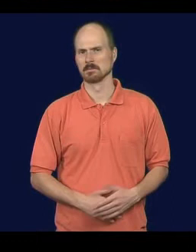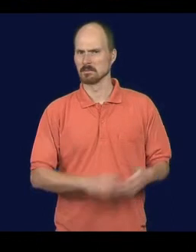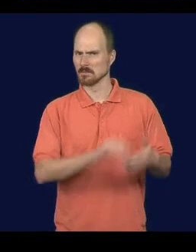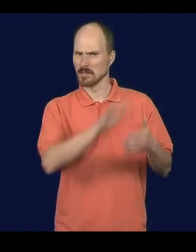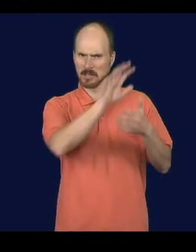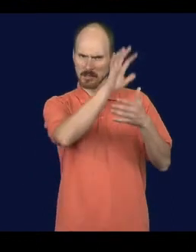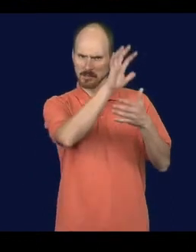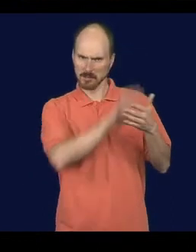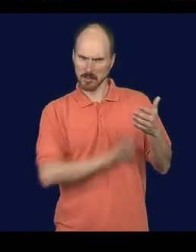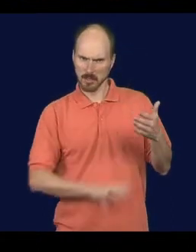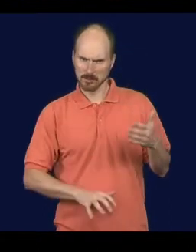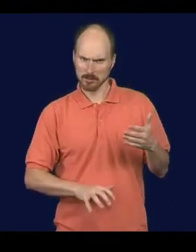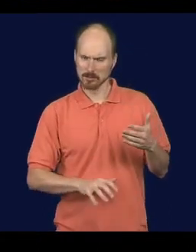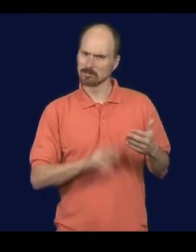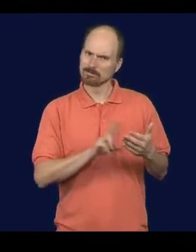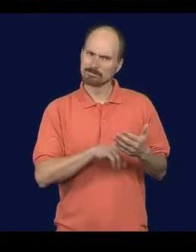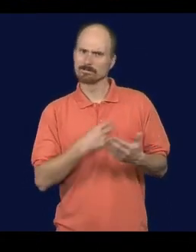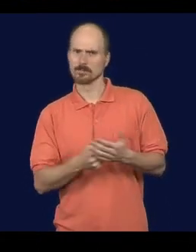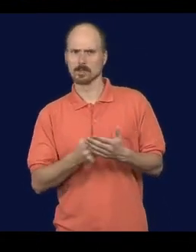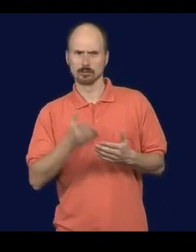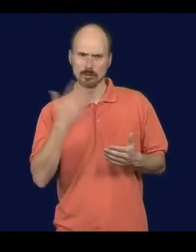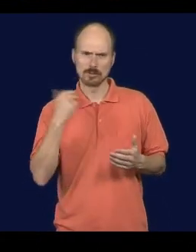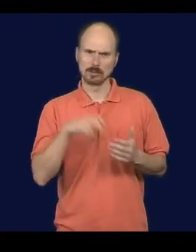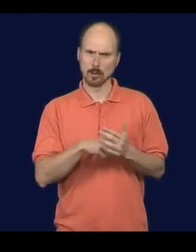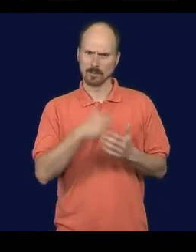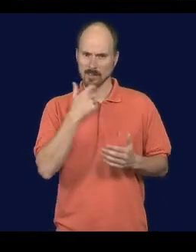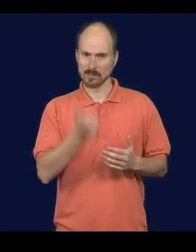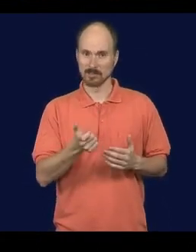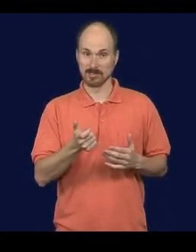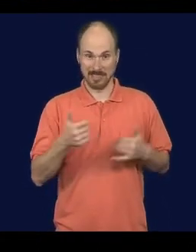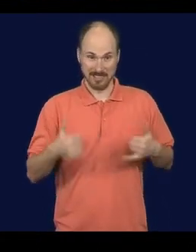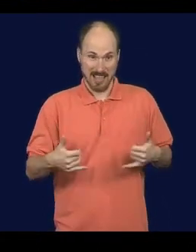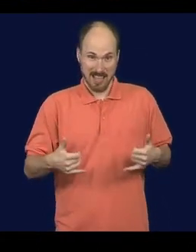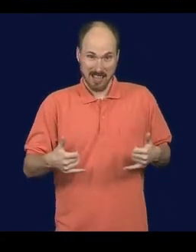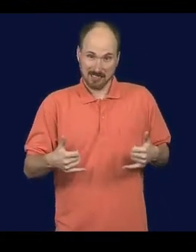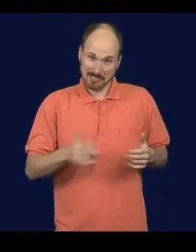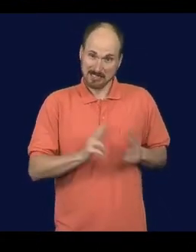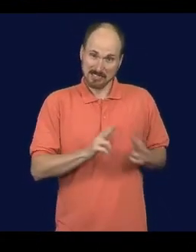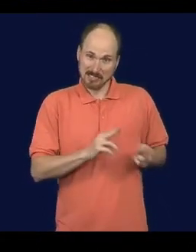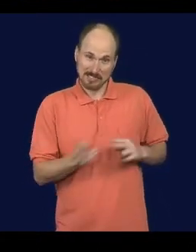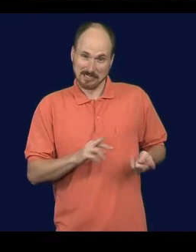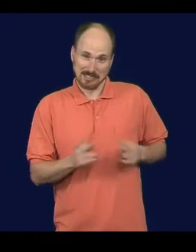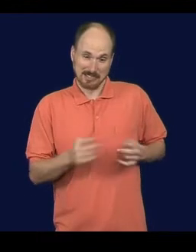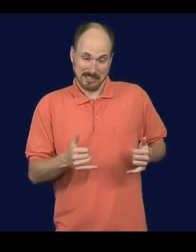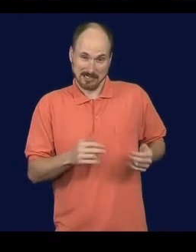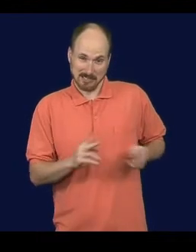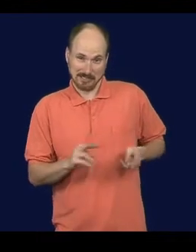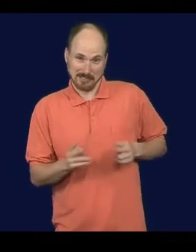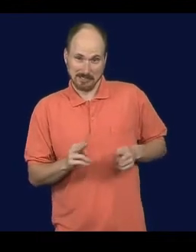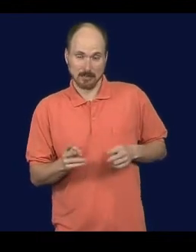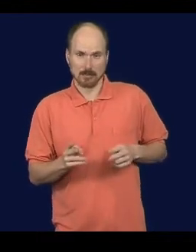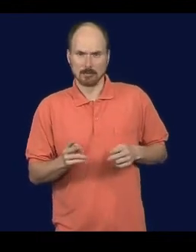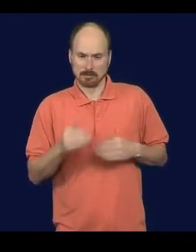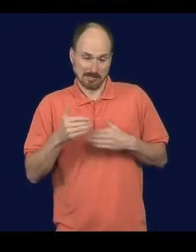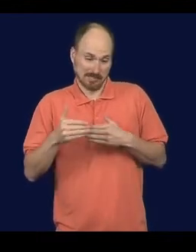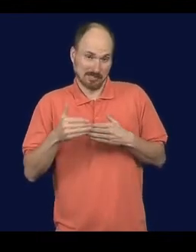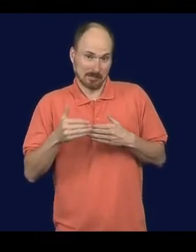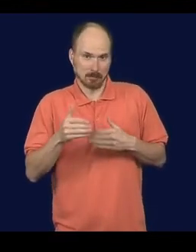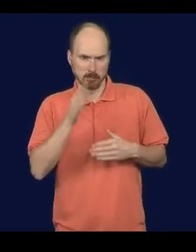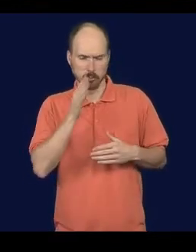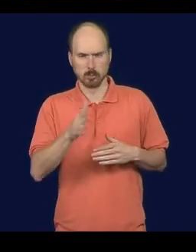i funkci televizního programu, kdy se stačí zeptat, co dávají večer, co dávají zítra odpoledne a tak